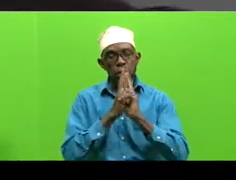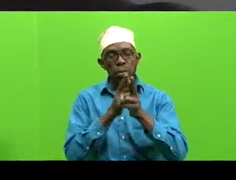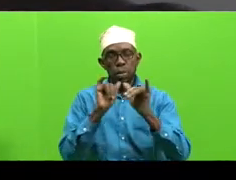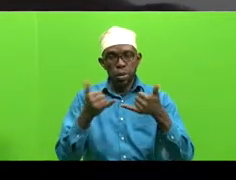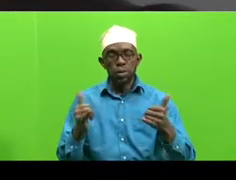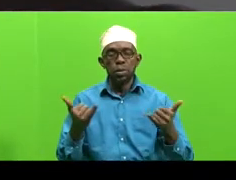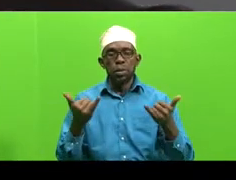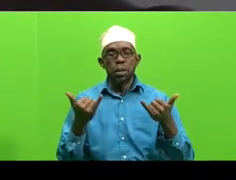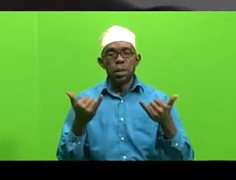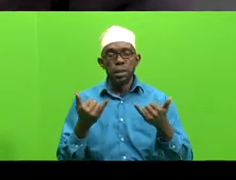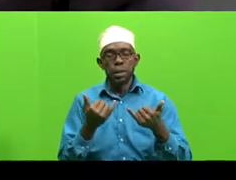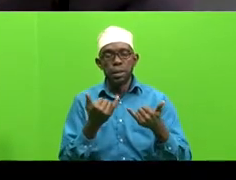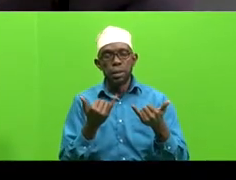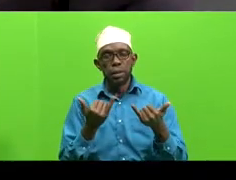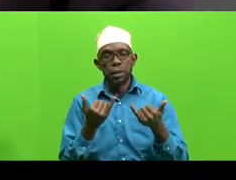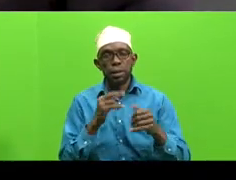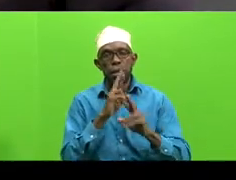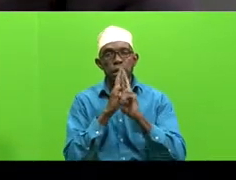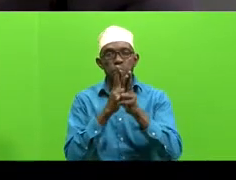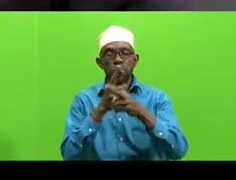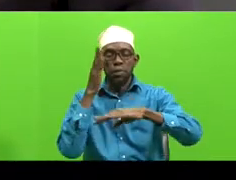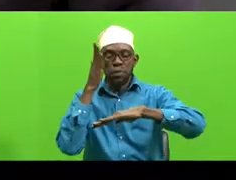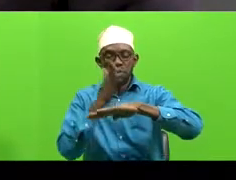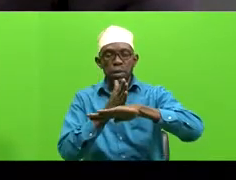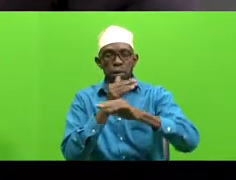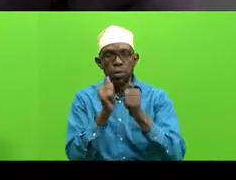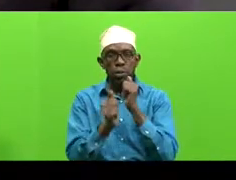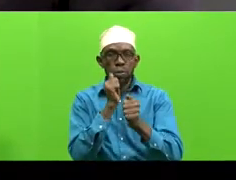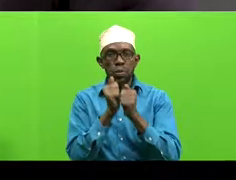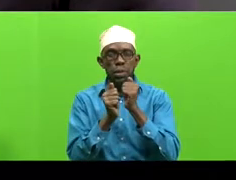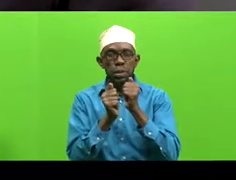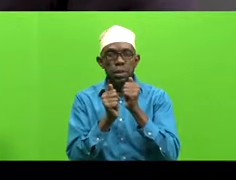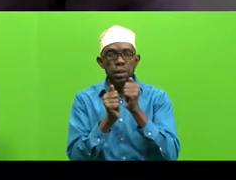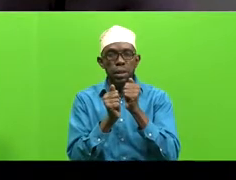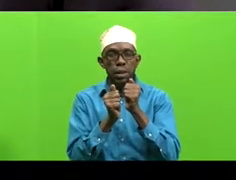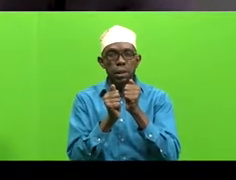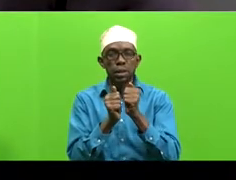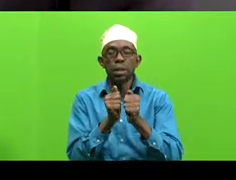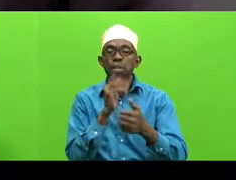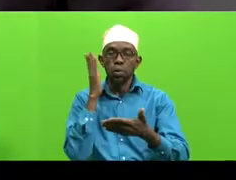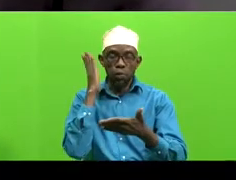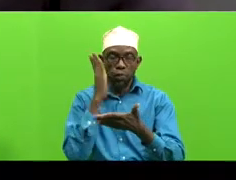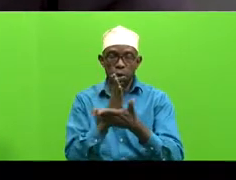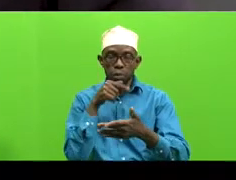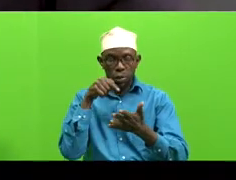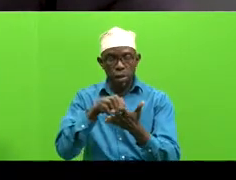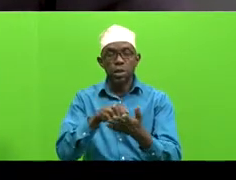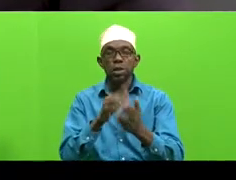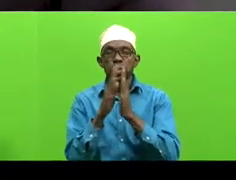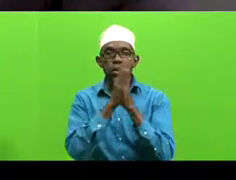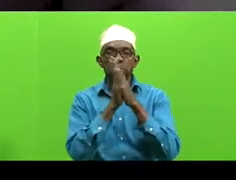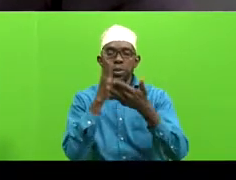habari, inakuwa ni taarifa gushi ambazo haziwezi kuthibitishwa vyema zaidi, ama unakuta